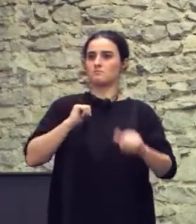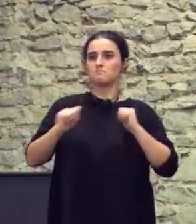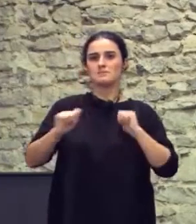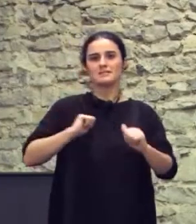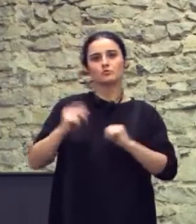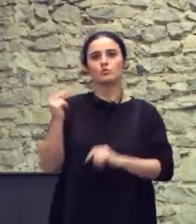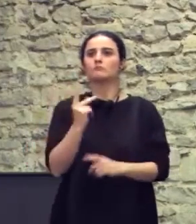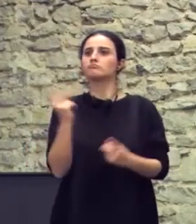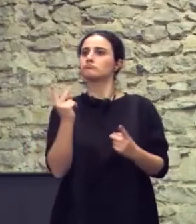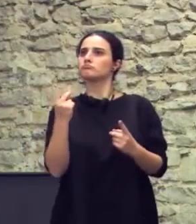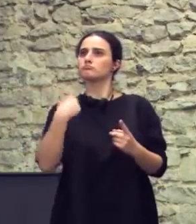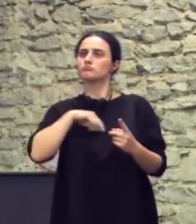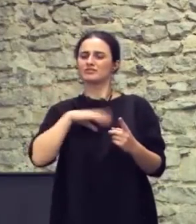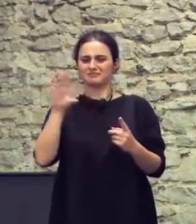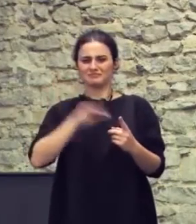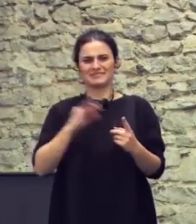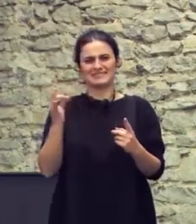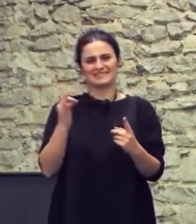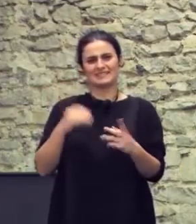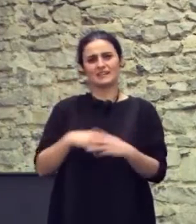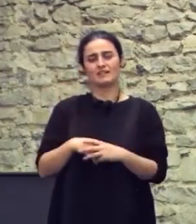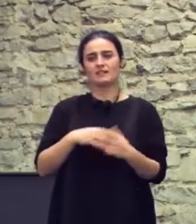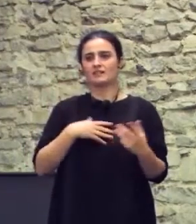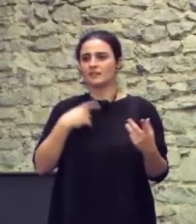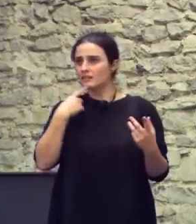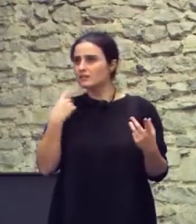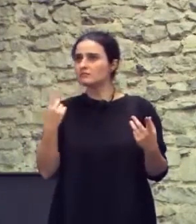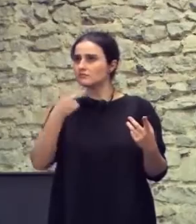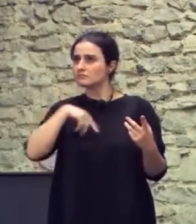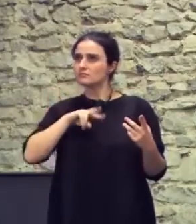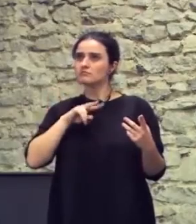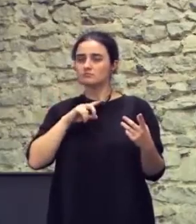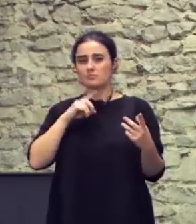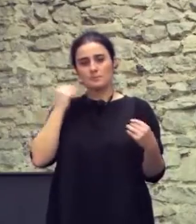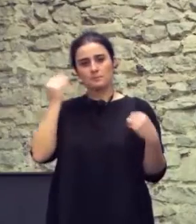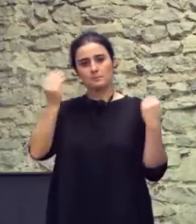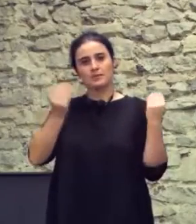zer adirazten digu horrek, nundi begiratzen dugu, benetan pentsatzen dugu